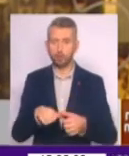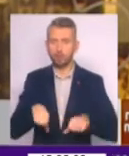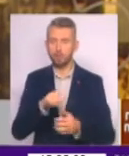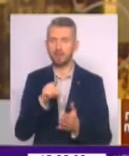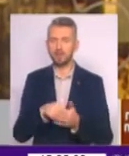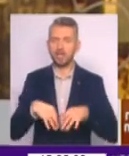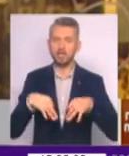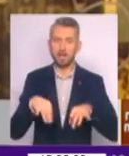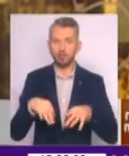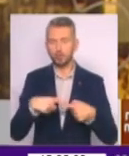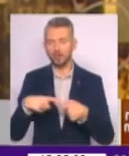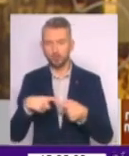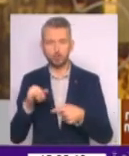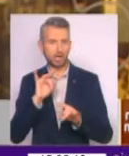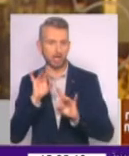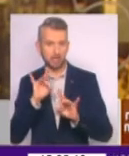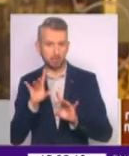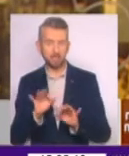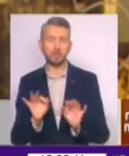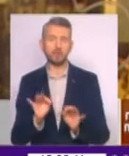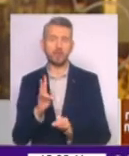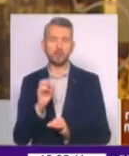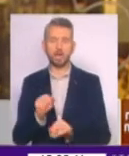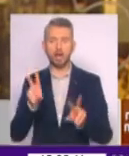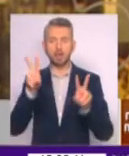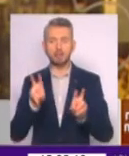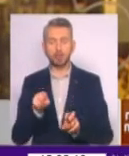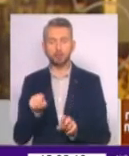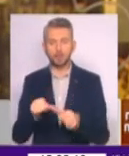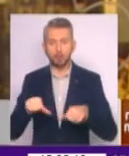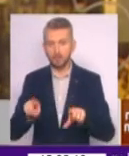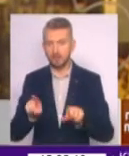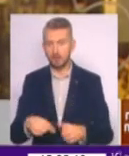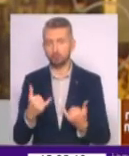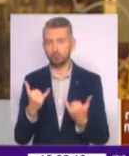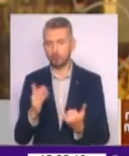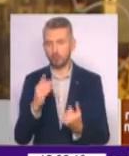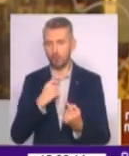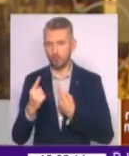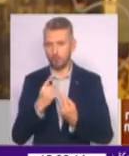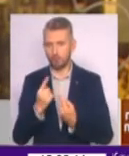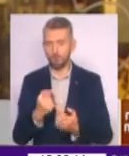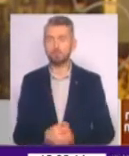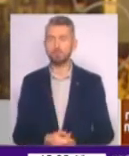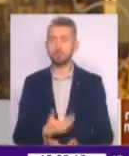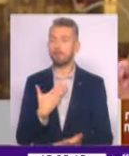питань транспорту, зв'язку та реклами. Звичайно, на тематику цієї комісії ми також сьогодні говоримо. Отже, пане Сергію, з вами ми